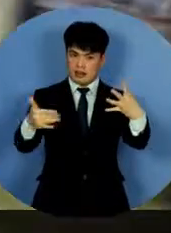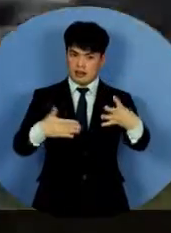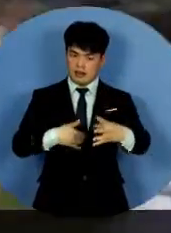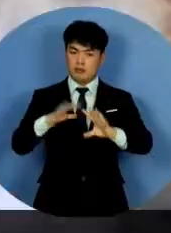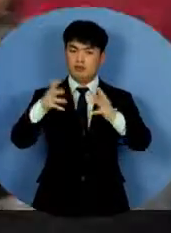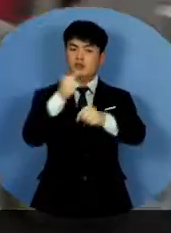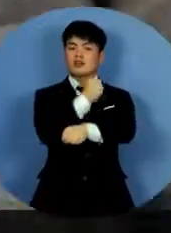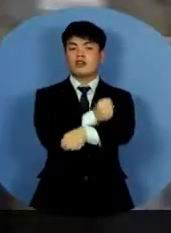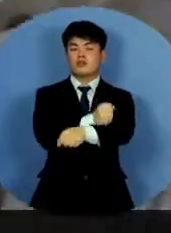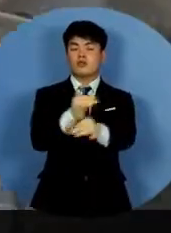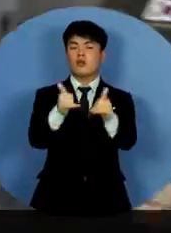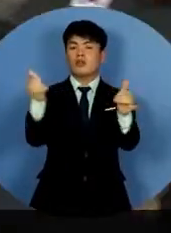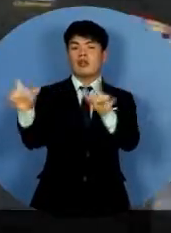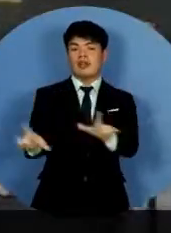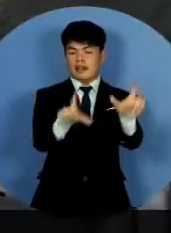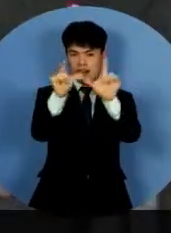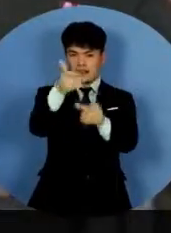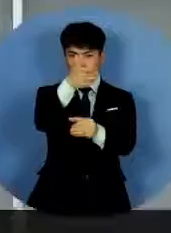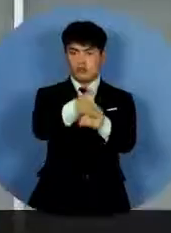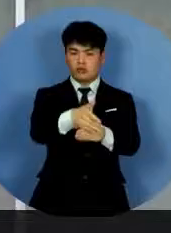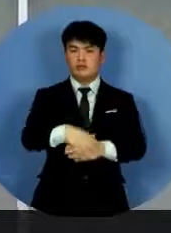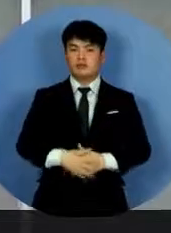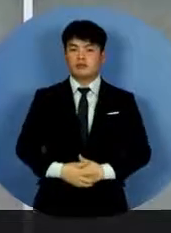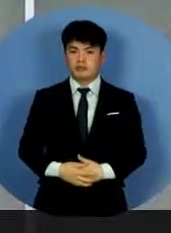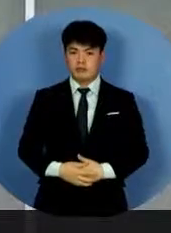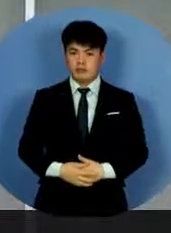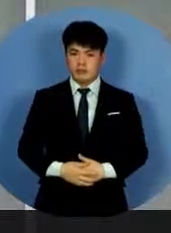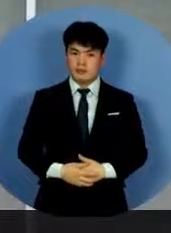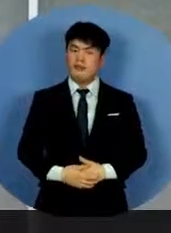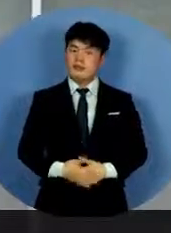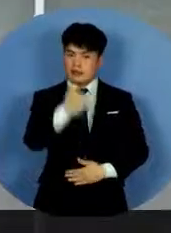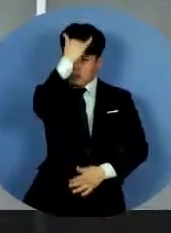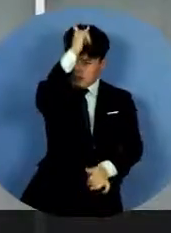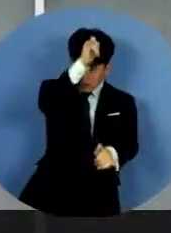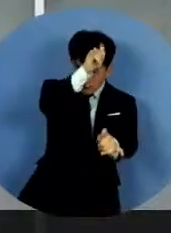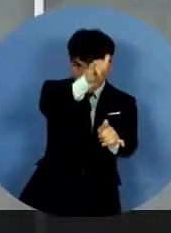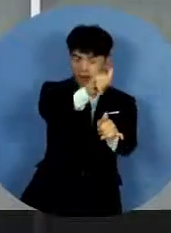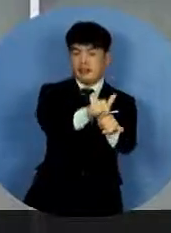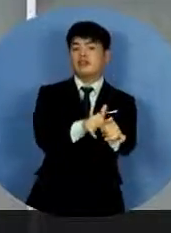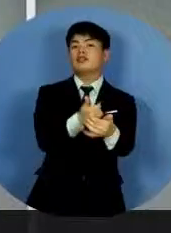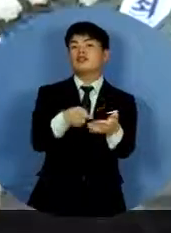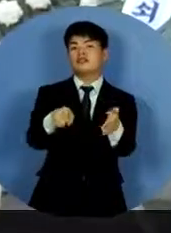4천여 명의 국가유공자들이 살고 있는데요. 시는 국가유공자와